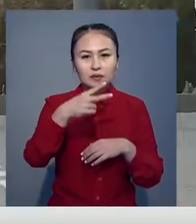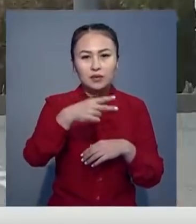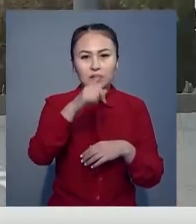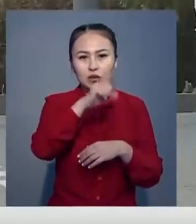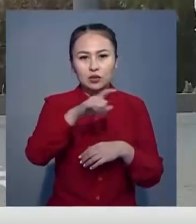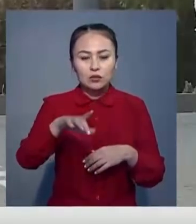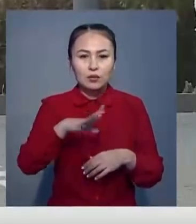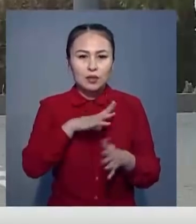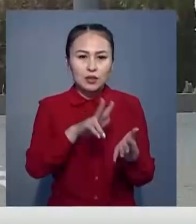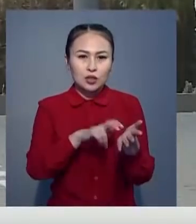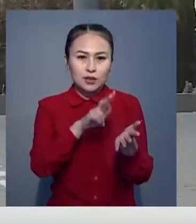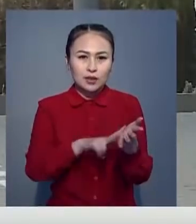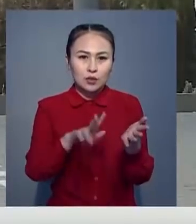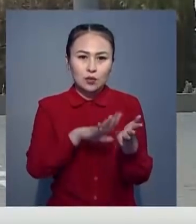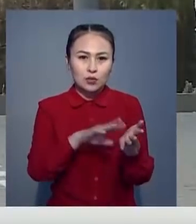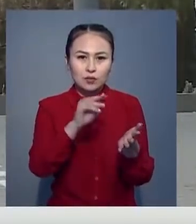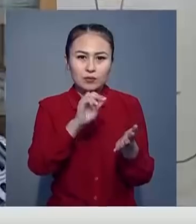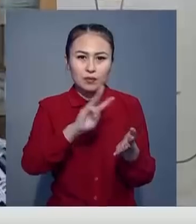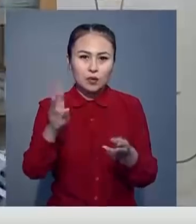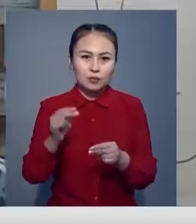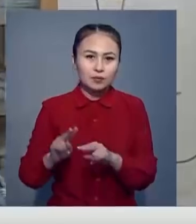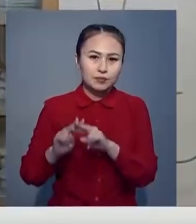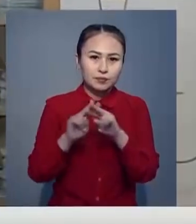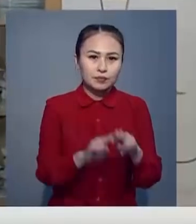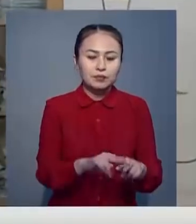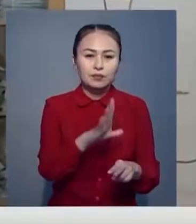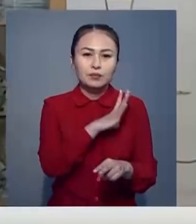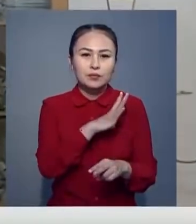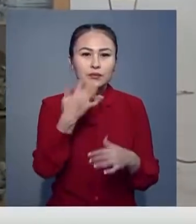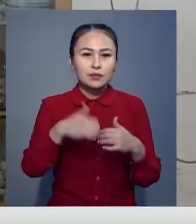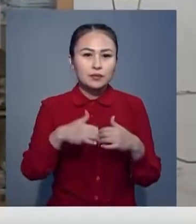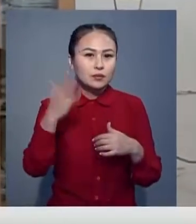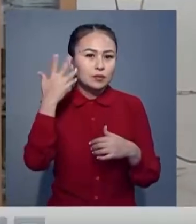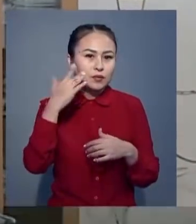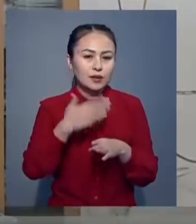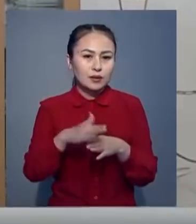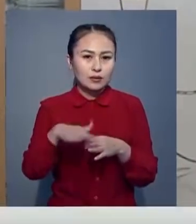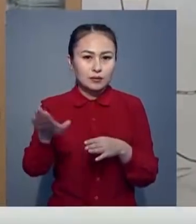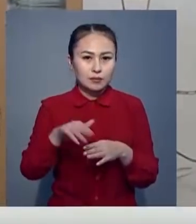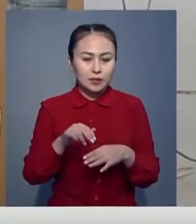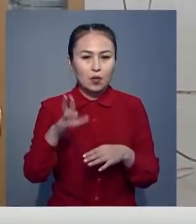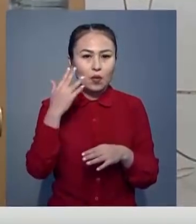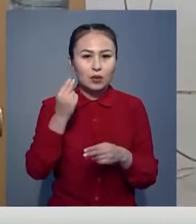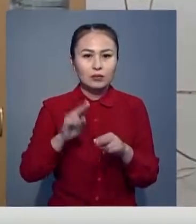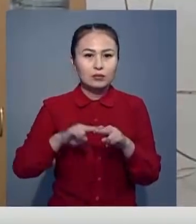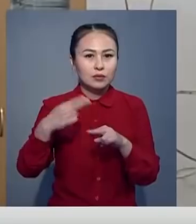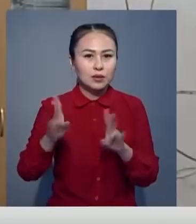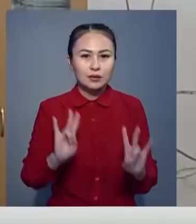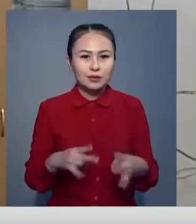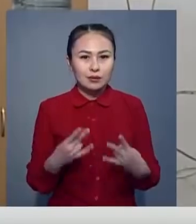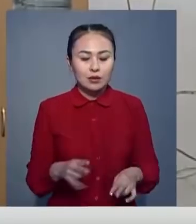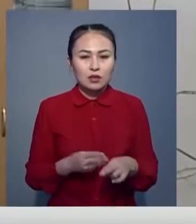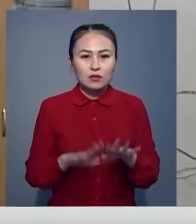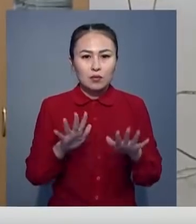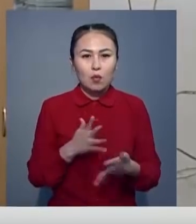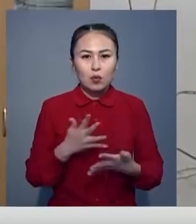қазынадан 889 миллион теңге бөлінген. Негізі шағын несие бергенде де, қайтарымсыз грант бергенде де әйелдерге аса көңіл